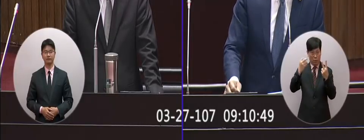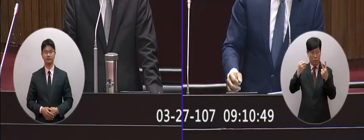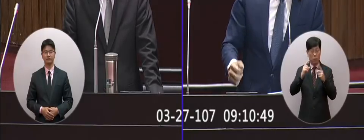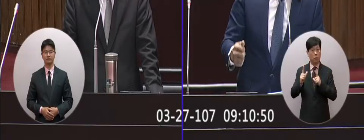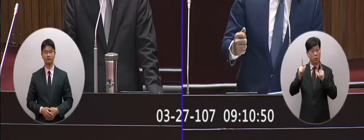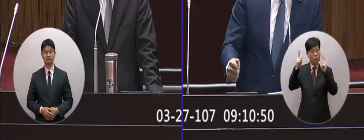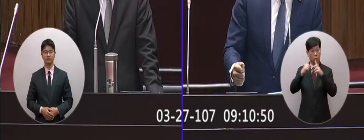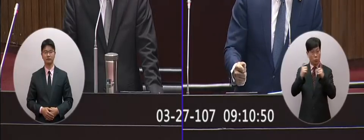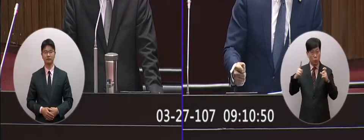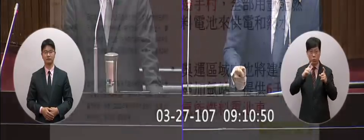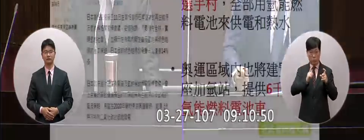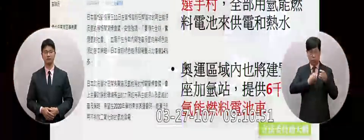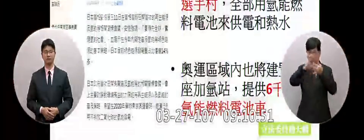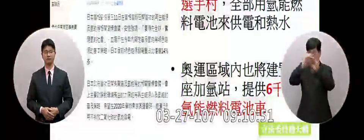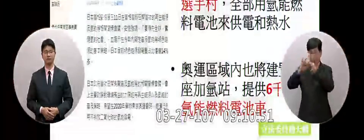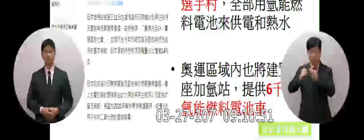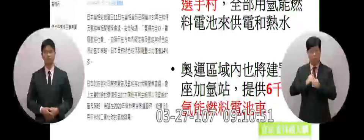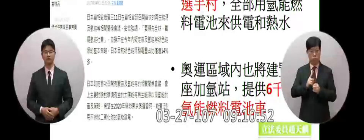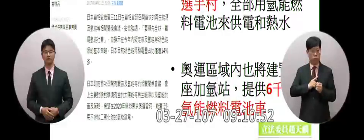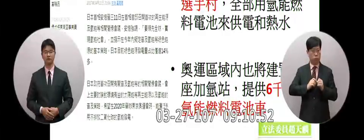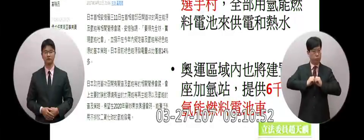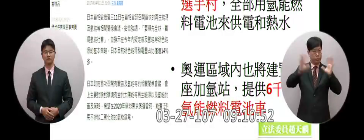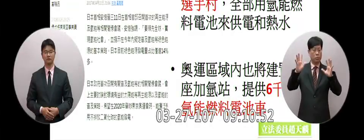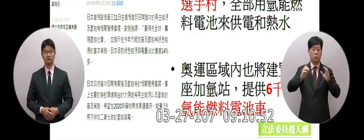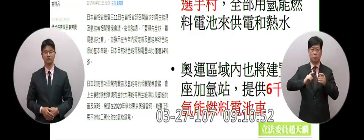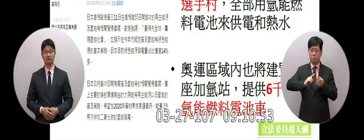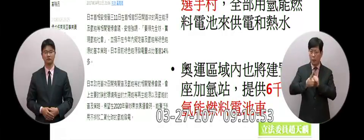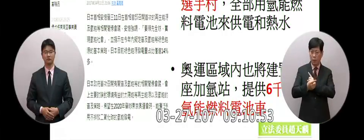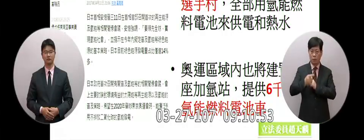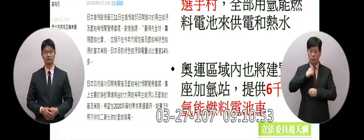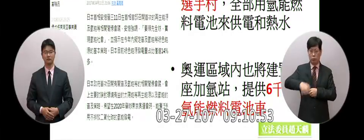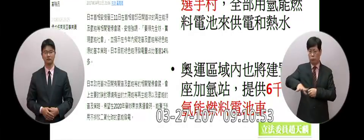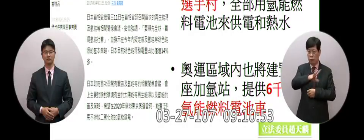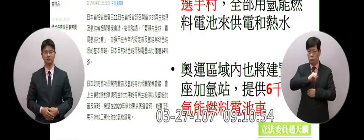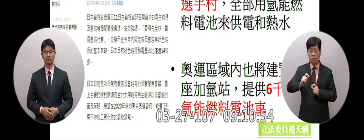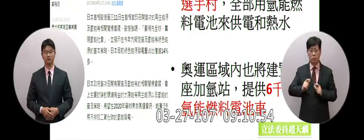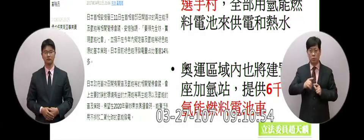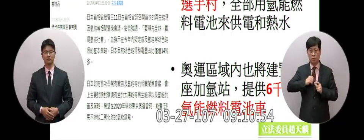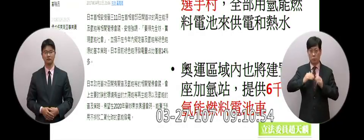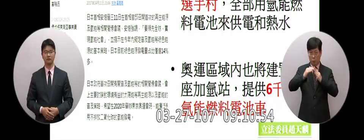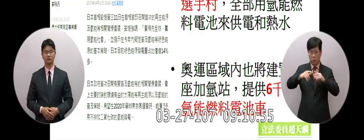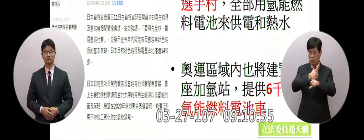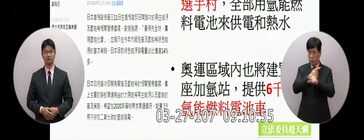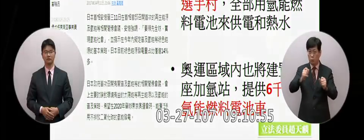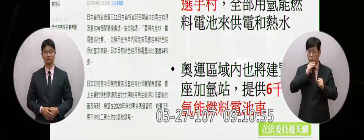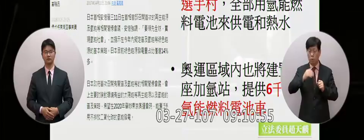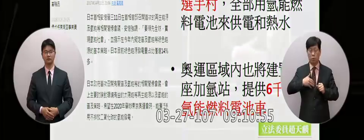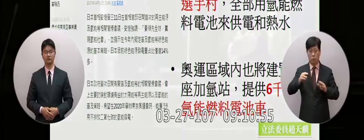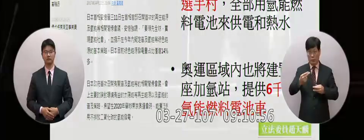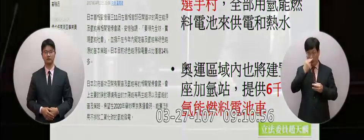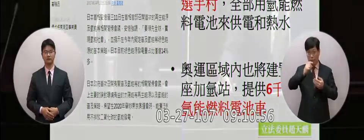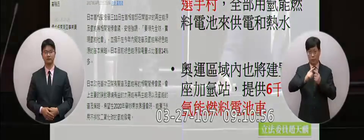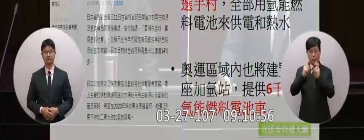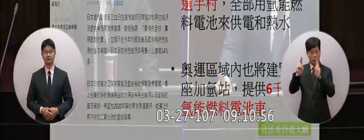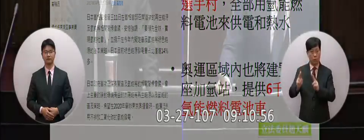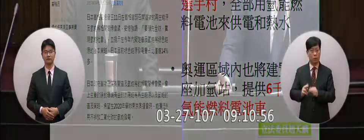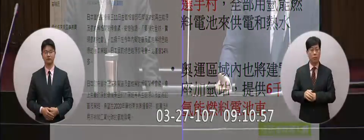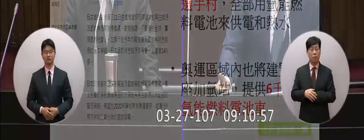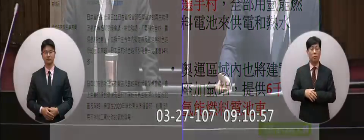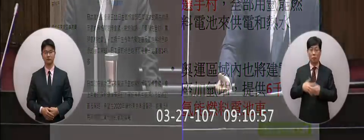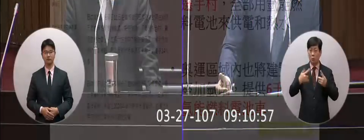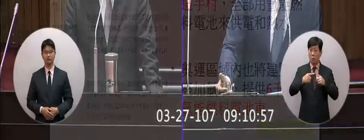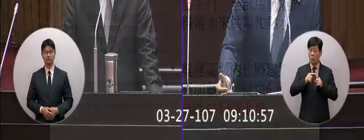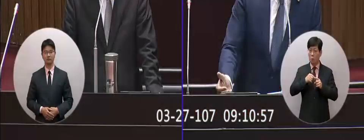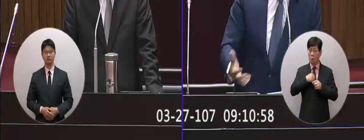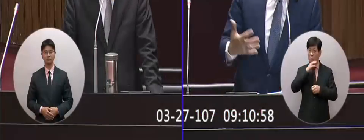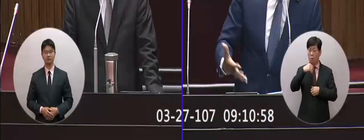奥运，他们已经发下豪语，他们要把它变成了整个东京就变成氢能城市。 所以很快的，在我们很多的国人去日本东京